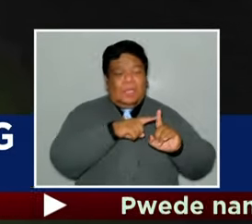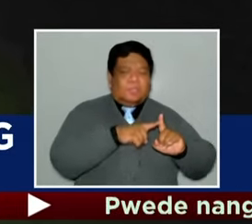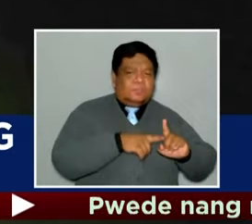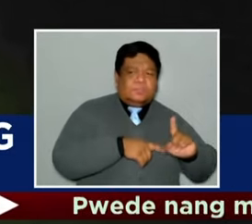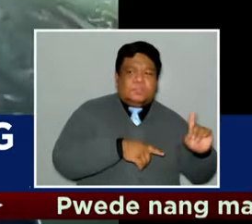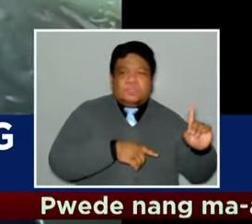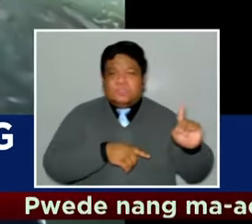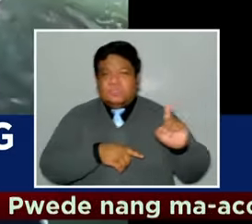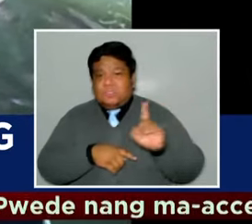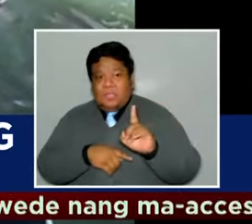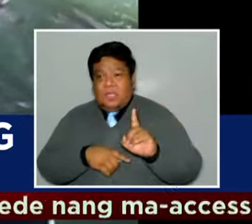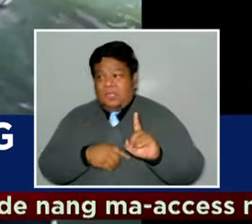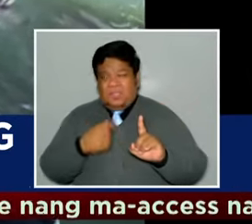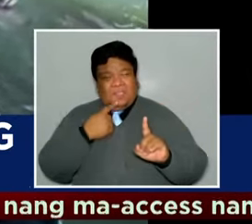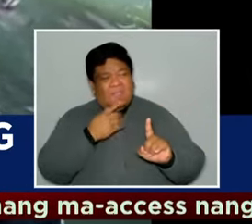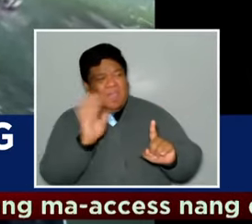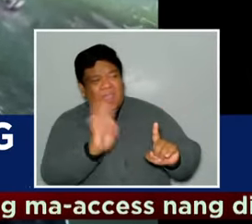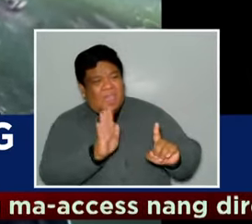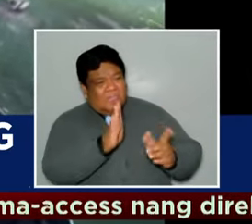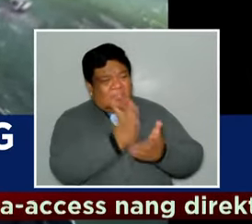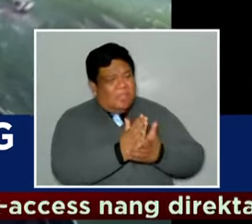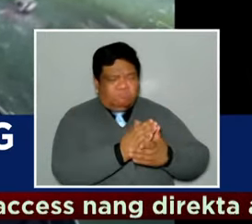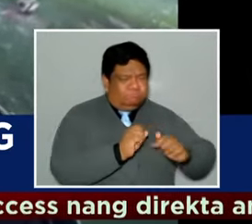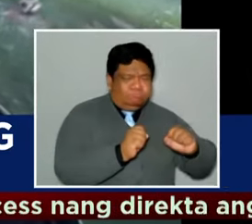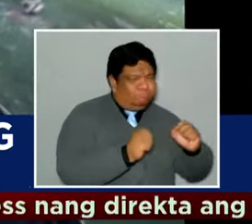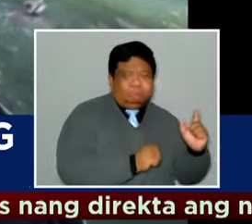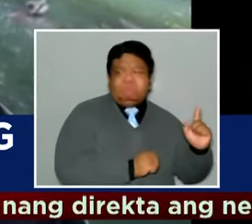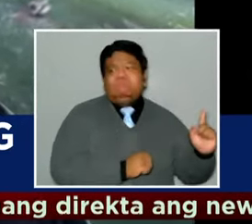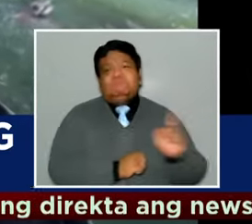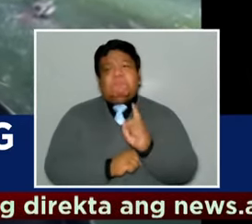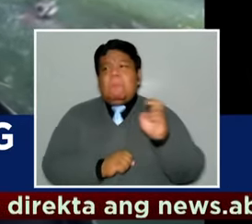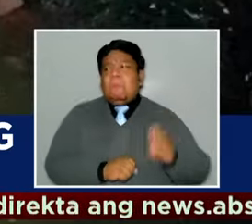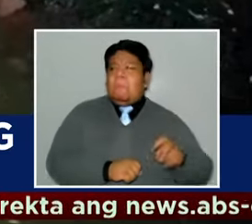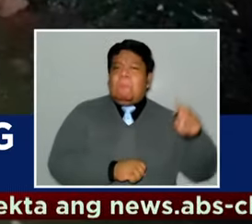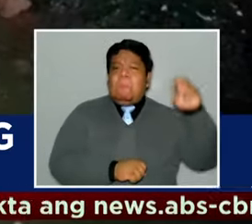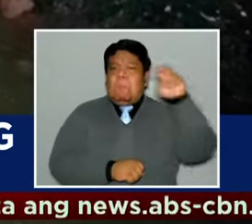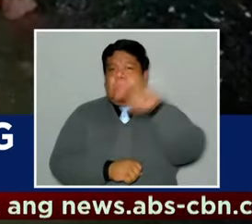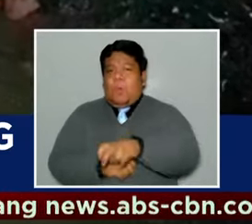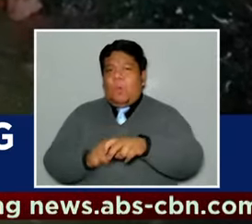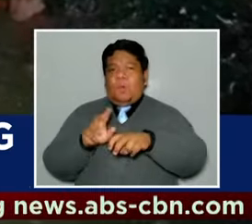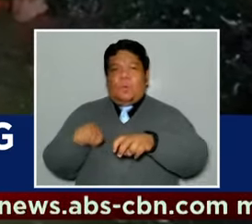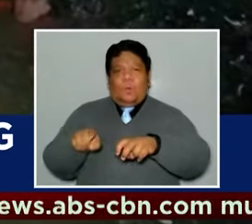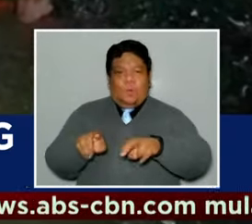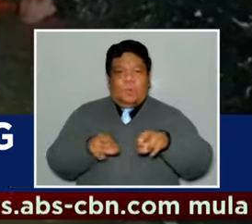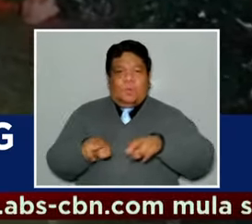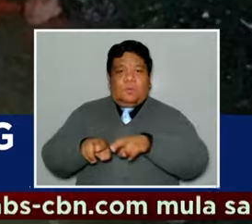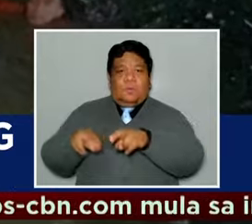Pava pero nagpumiglas ito at tumalon pa rin sa ilog.